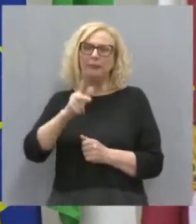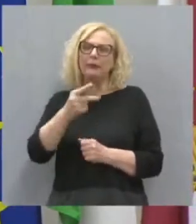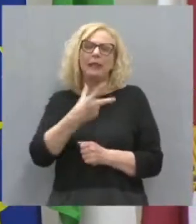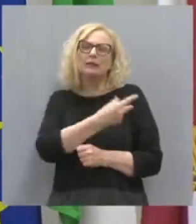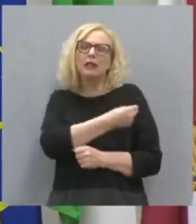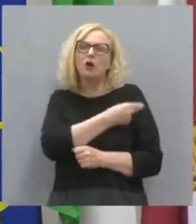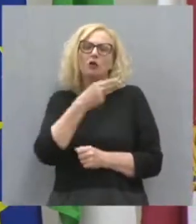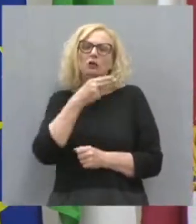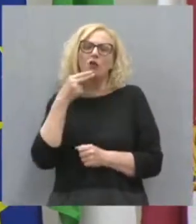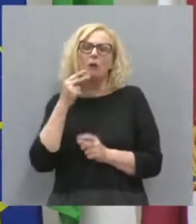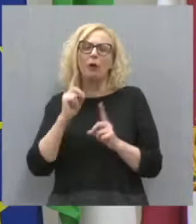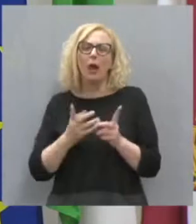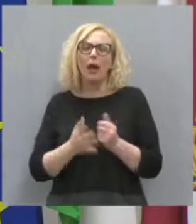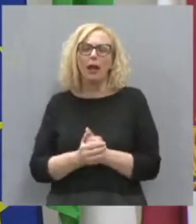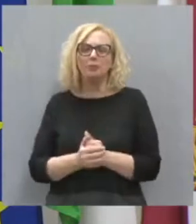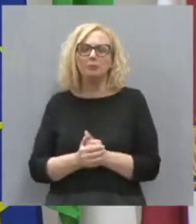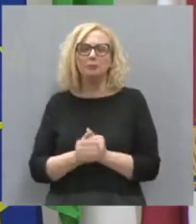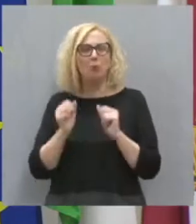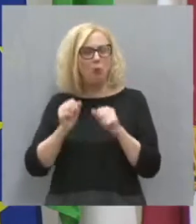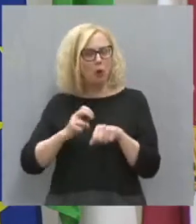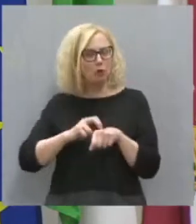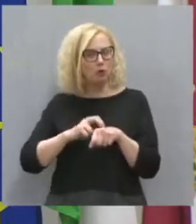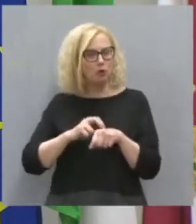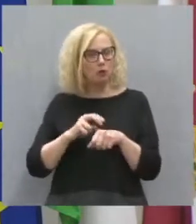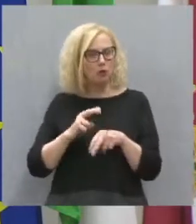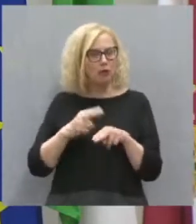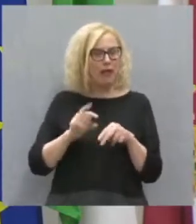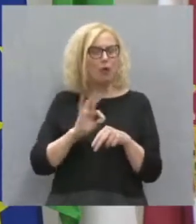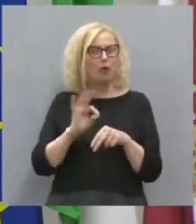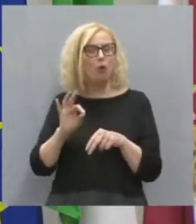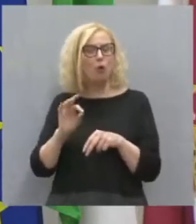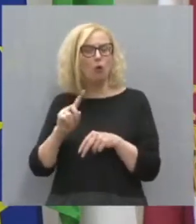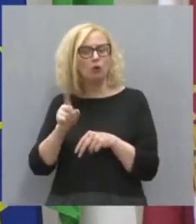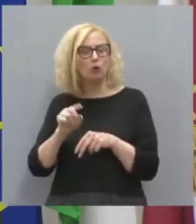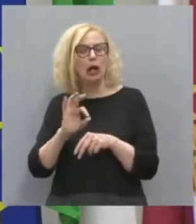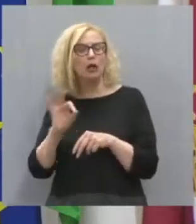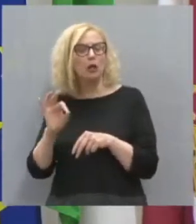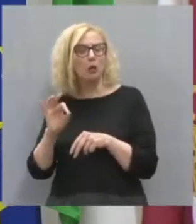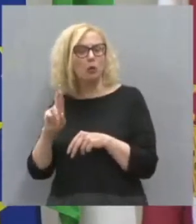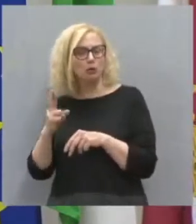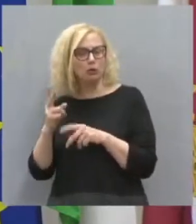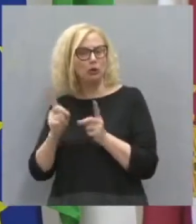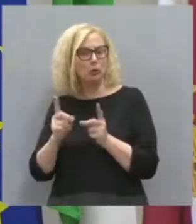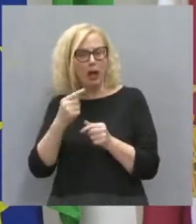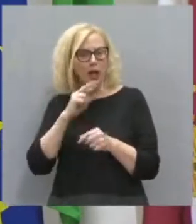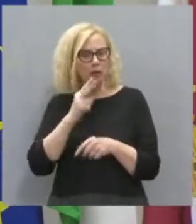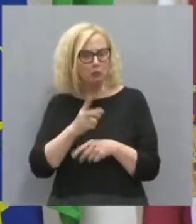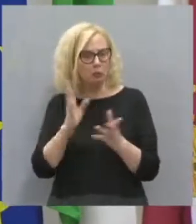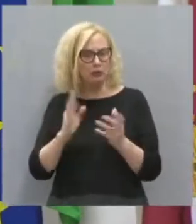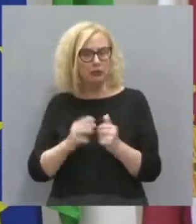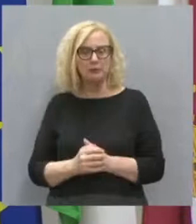so se vuole intervenire il dottor ferro a dottoressa tocca il dottor usciti o anche tutti e tre insomma